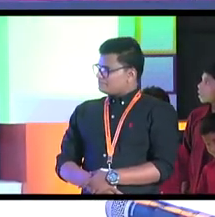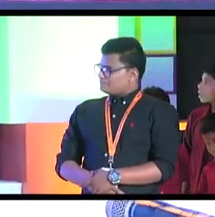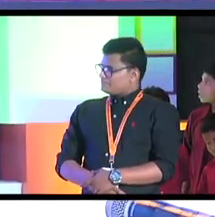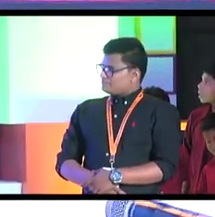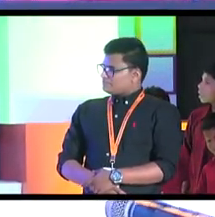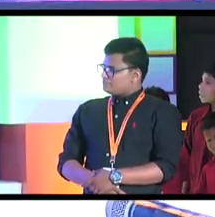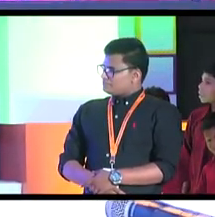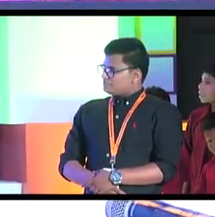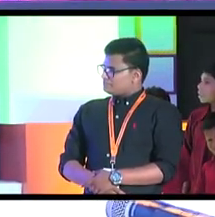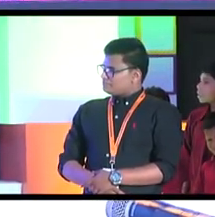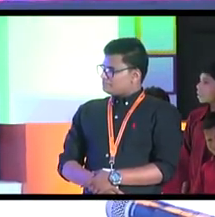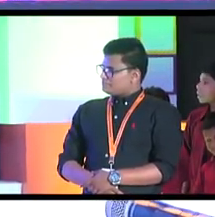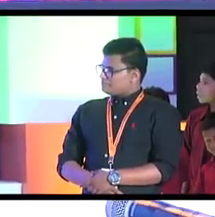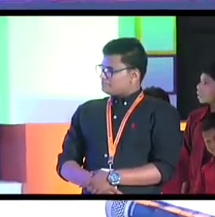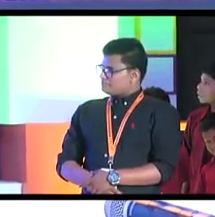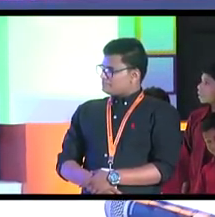E.